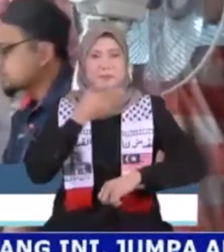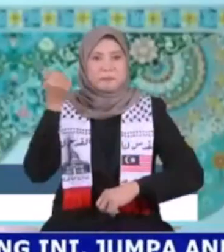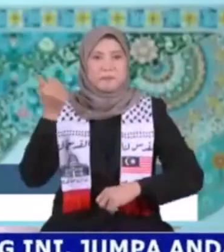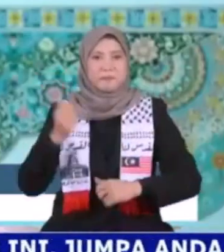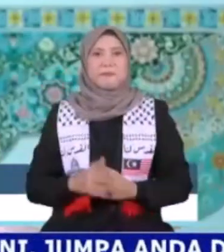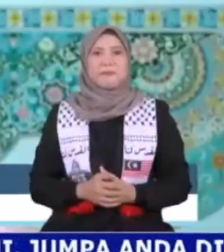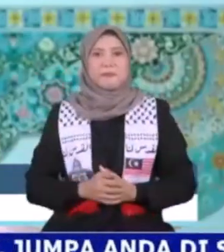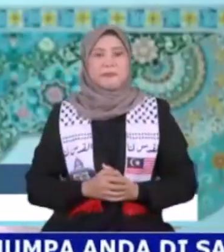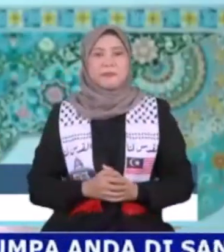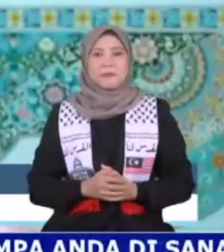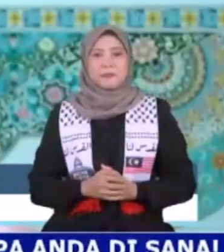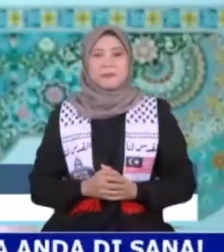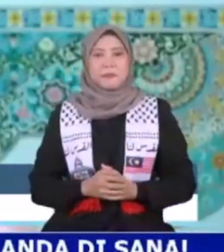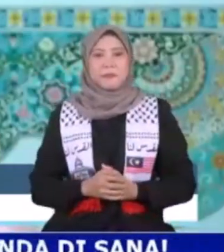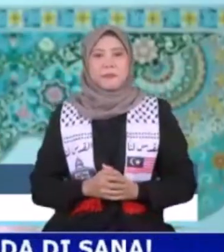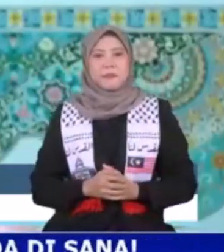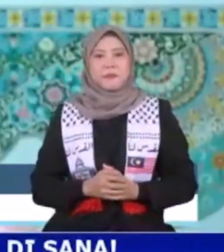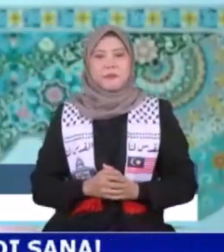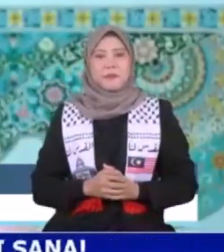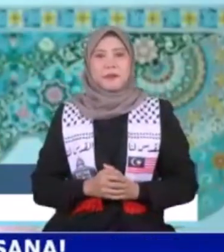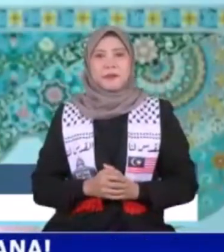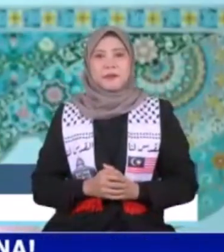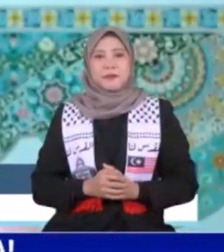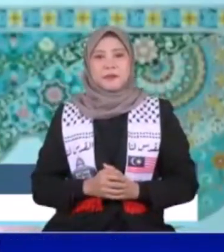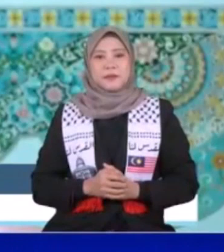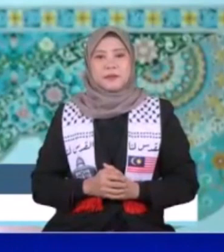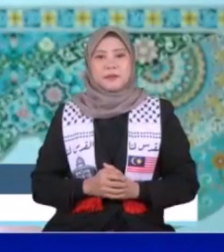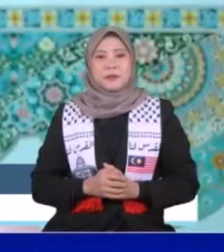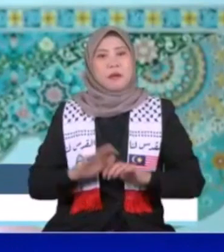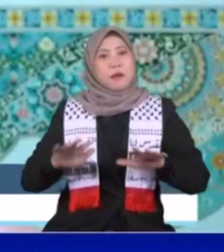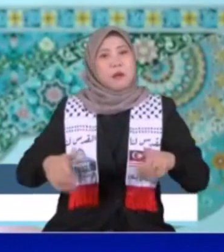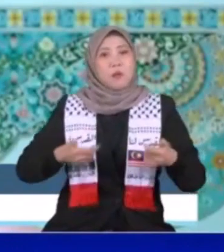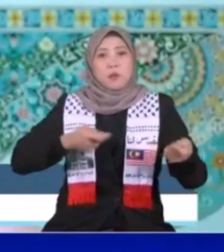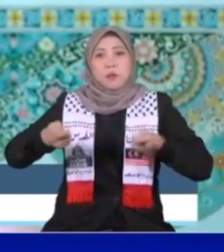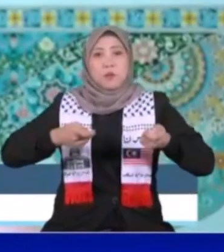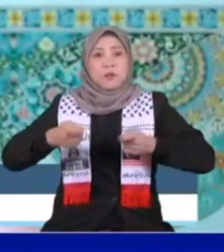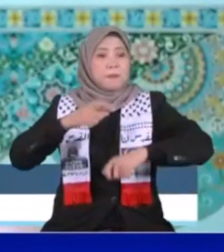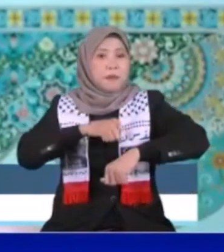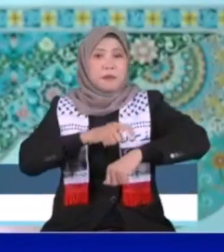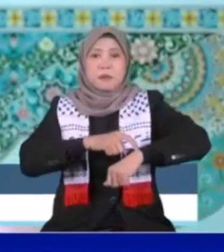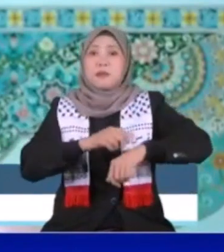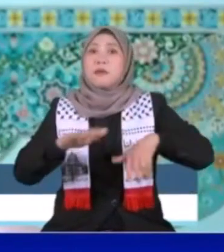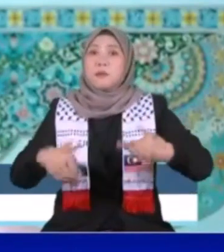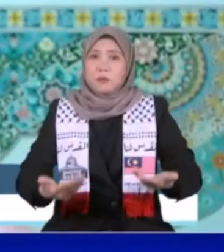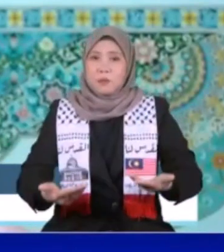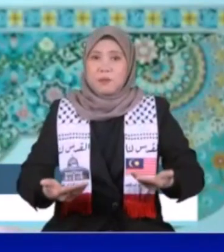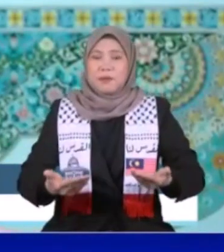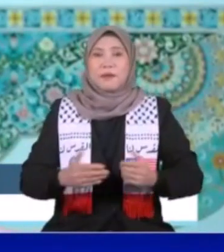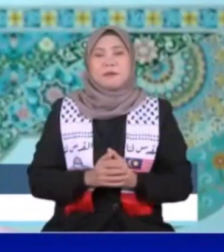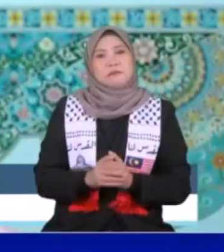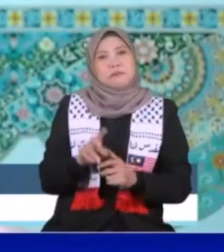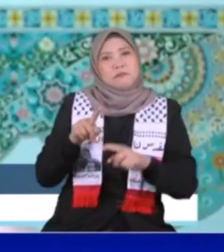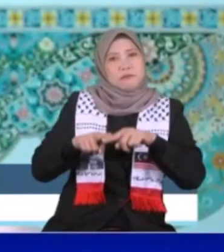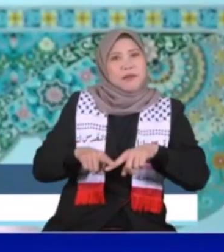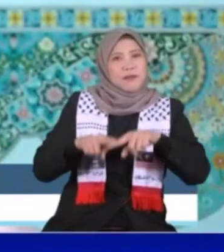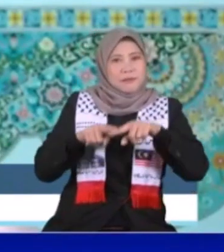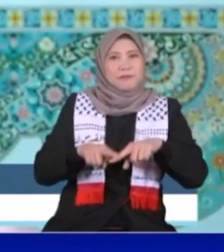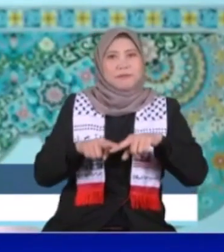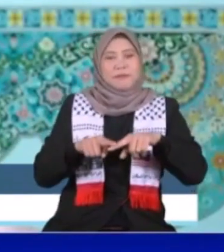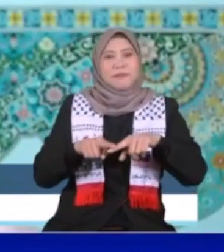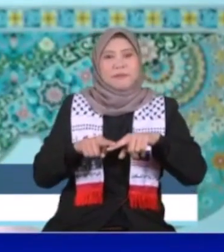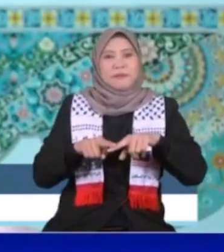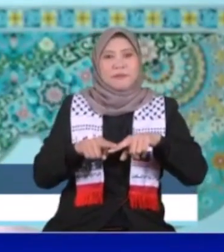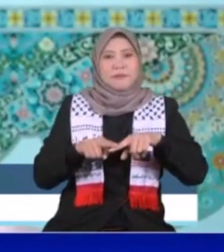sebaik-baiknya. Jadi bagaimana kita nak menguruskan masa itu, itu terpulang atau bergantung